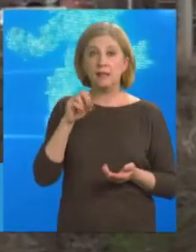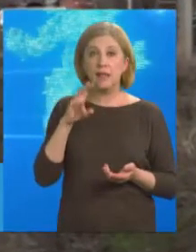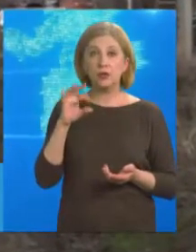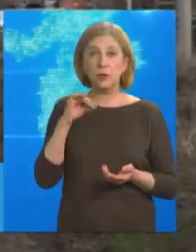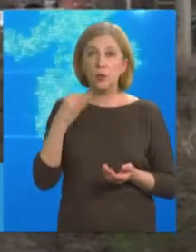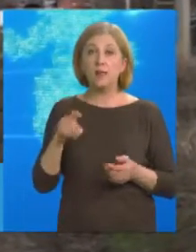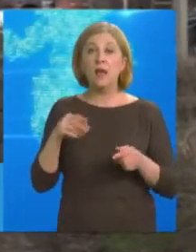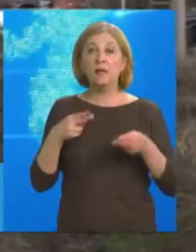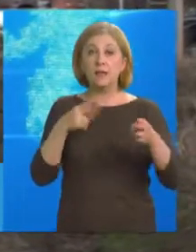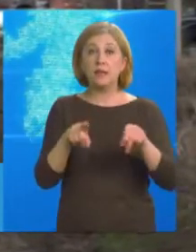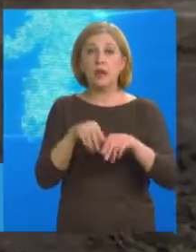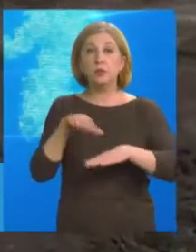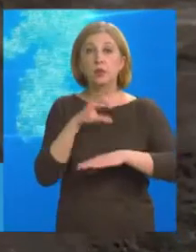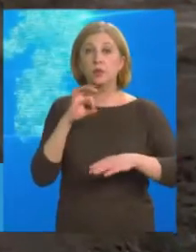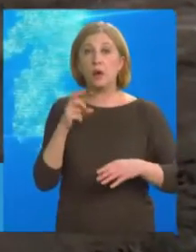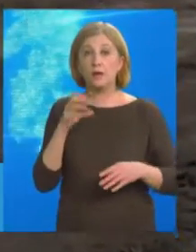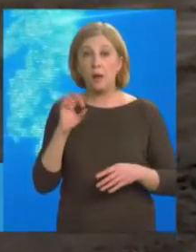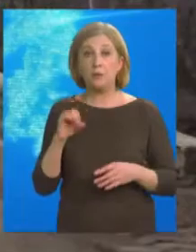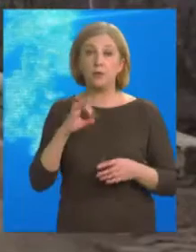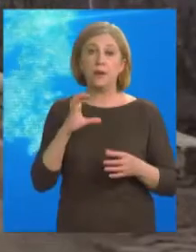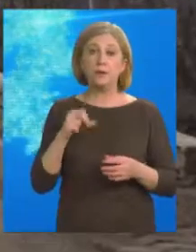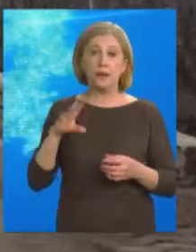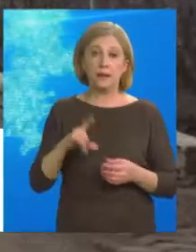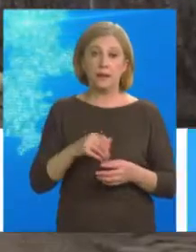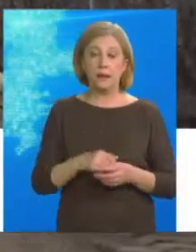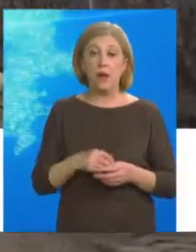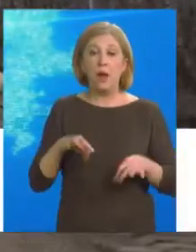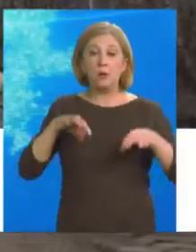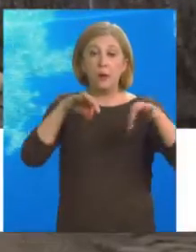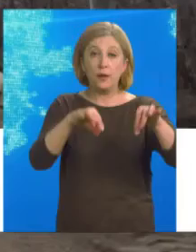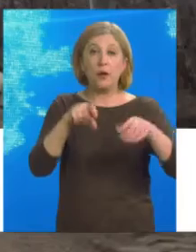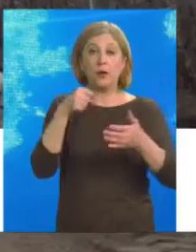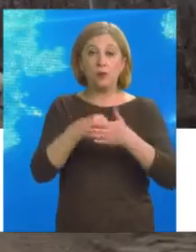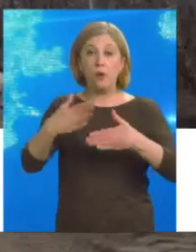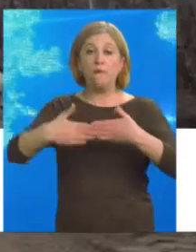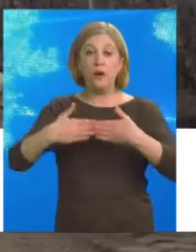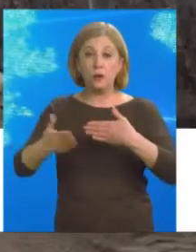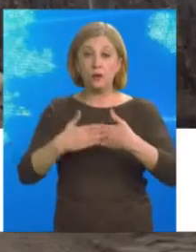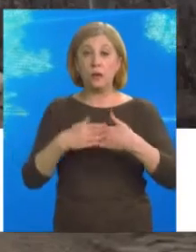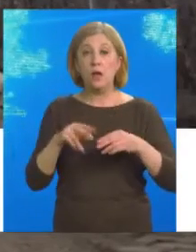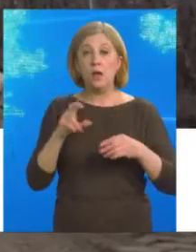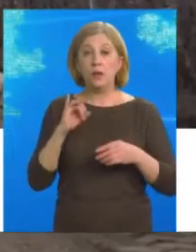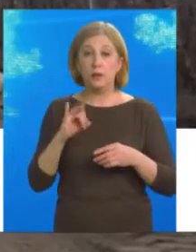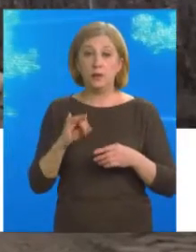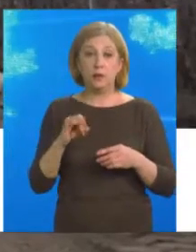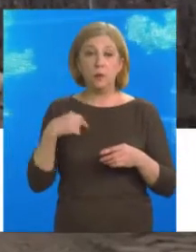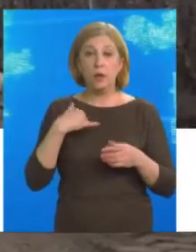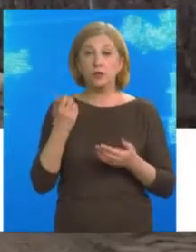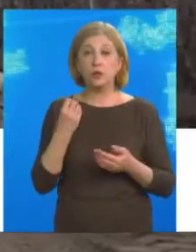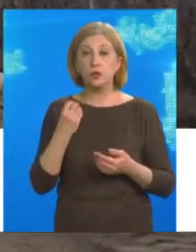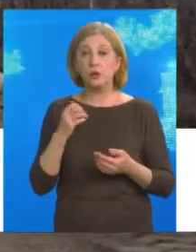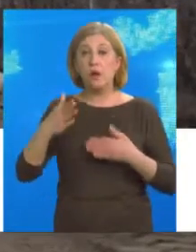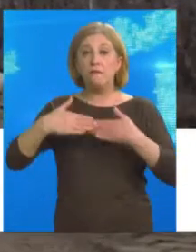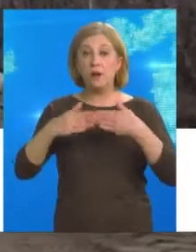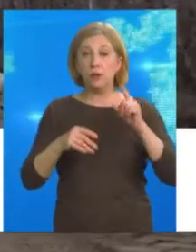Заехали также на улицу Октябрьскую и в сады. Доехал до ворот, прогрейдировал. И у нас еще